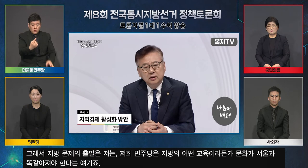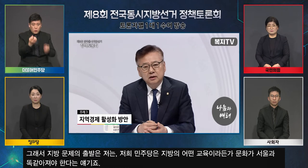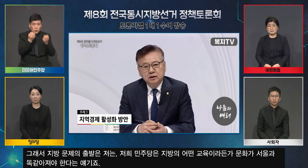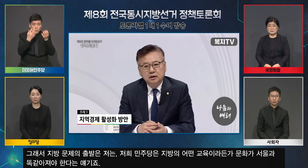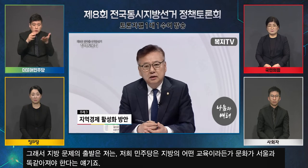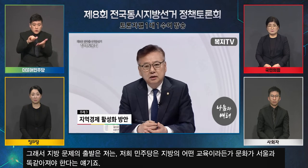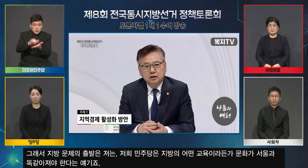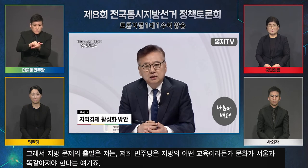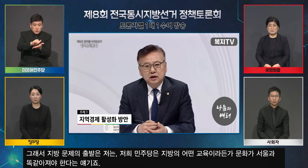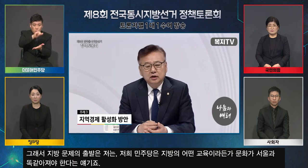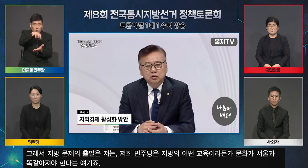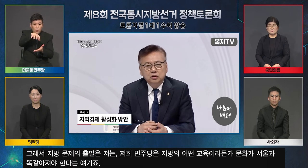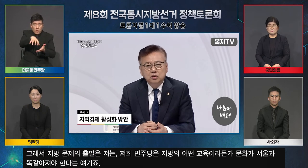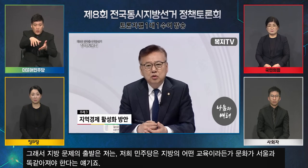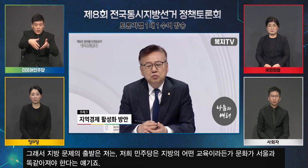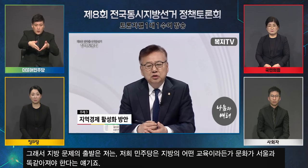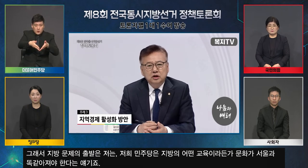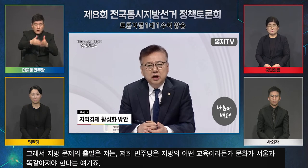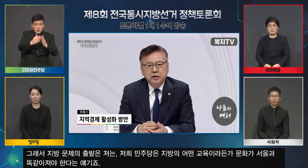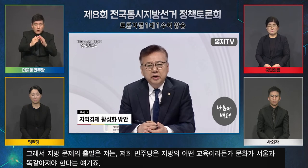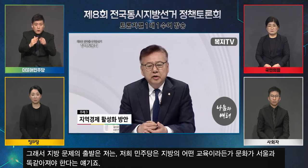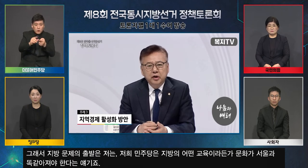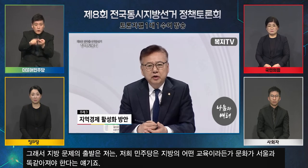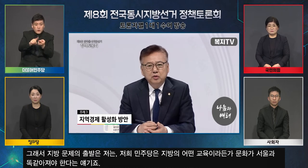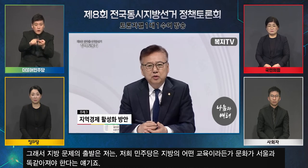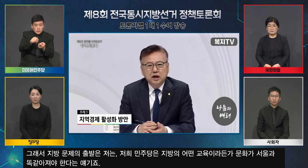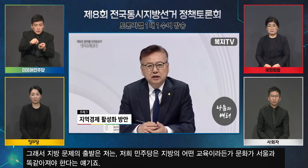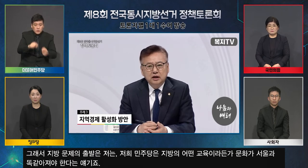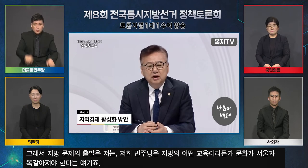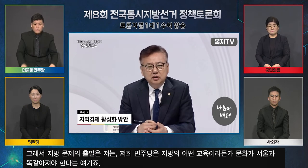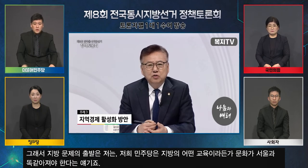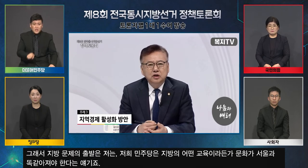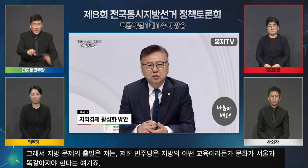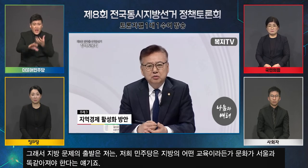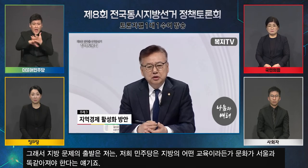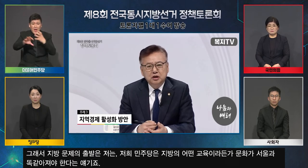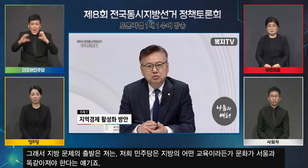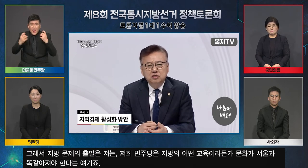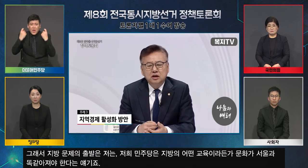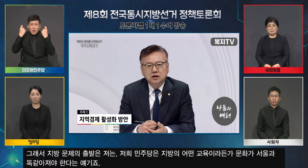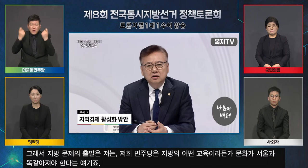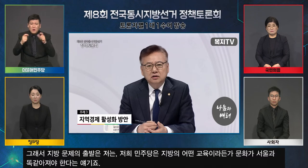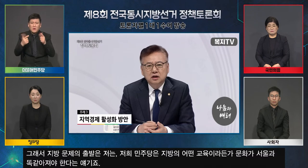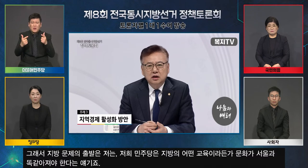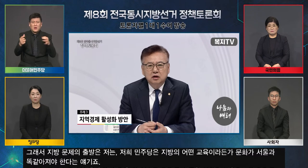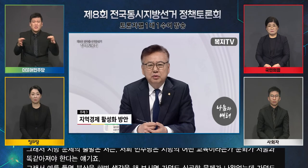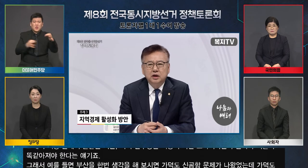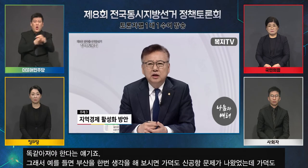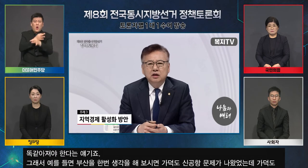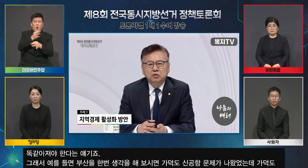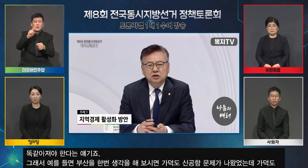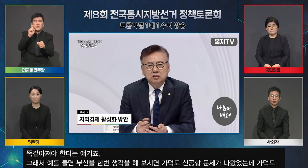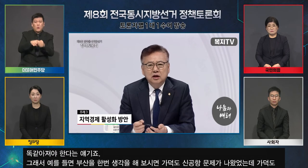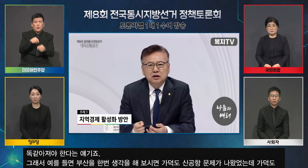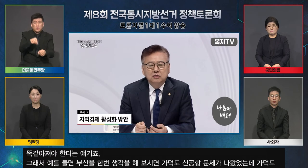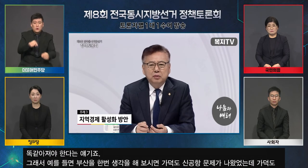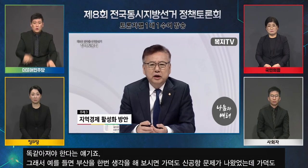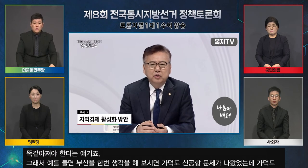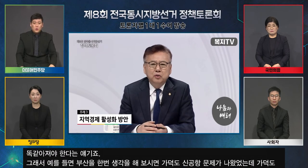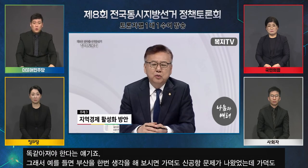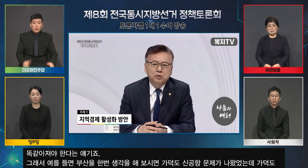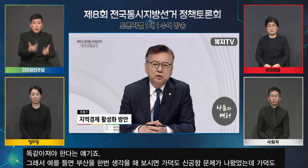가덕도 신공항 문제가 해외여행용이 아니라 경제용입니다. 부산에는 비행기로